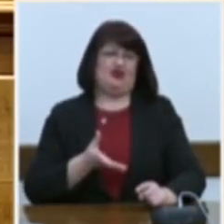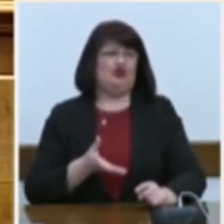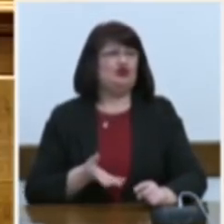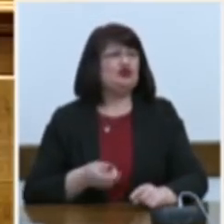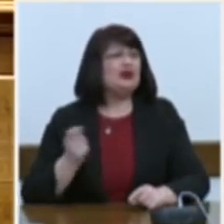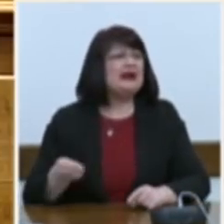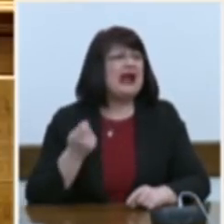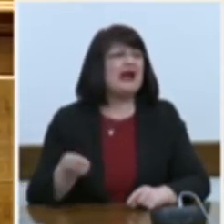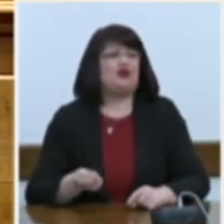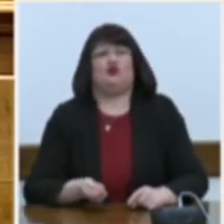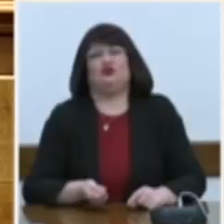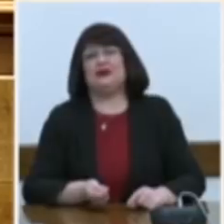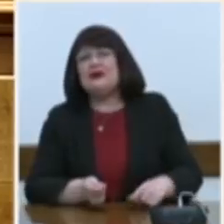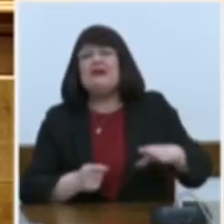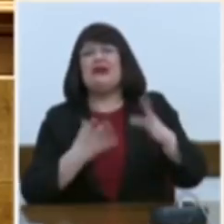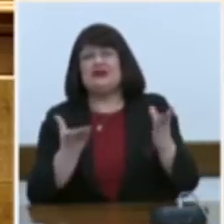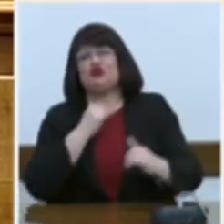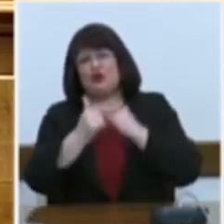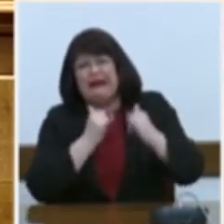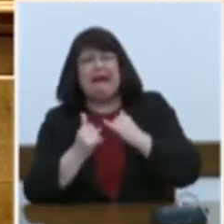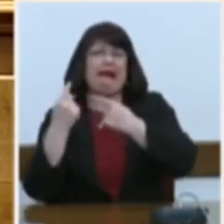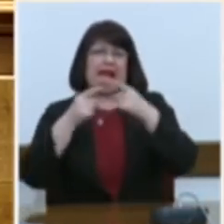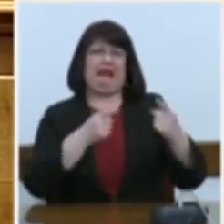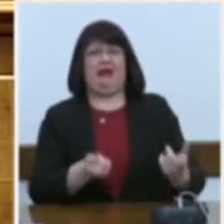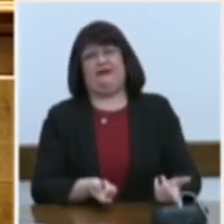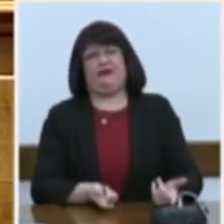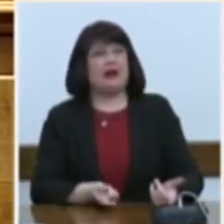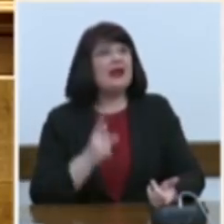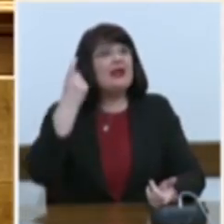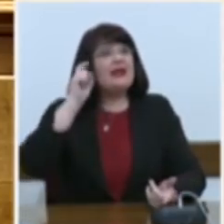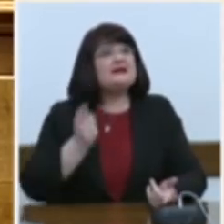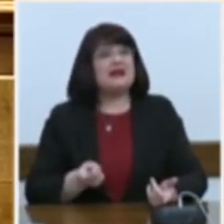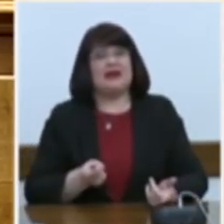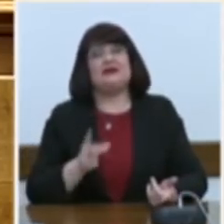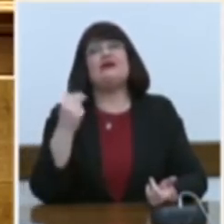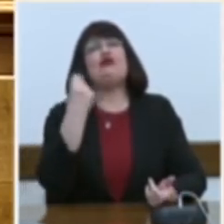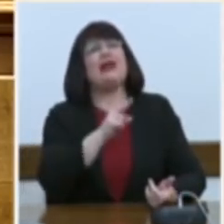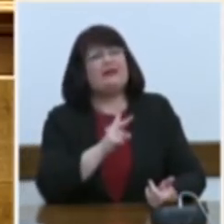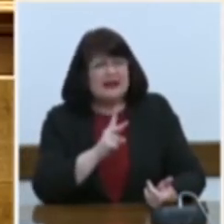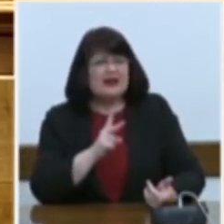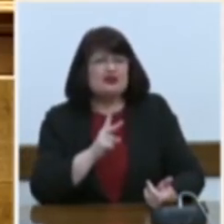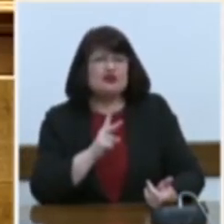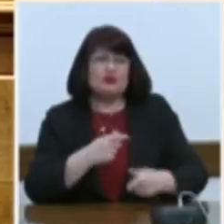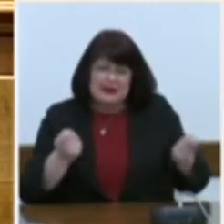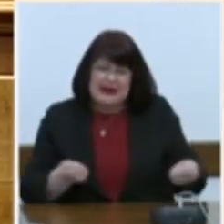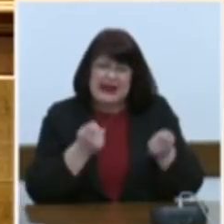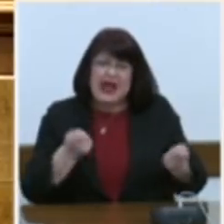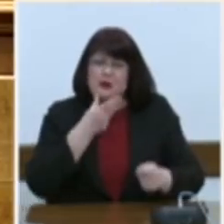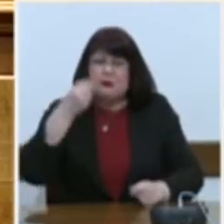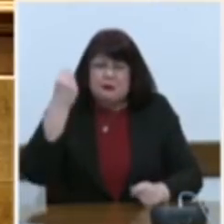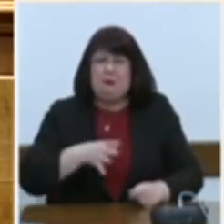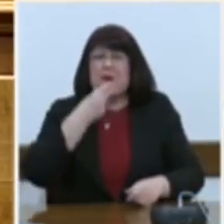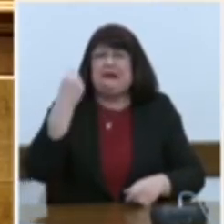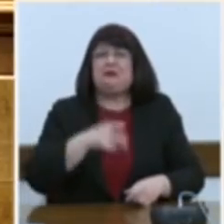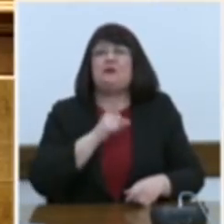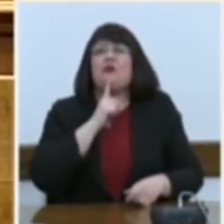μισαλόδοξα σχόλια στα κοινωνικά δίκτυα. Όλο και περισσότερα στελέχη σας καταφεύγουν σε τέτοιες αθλειότητες